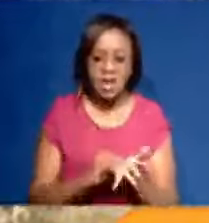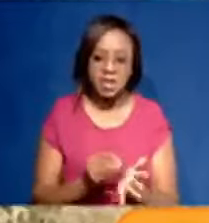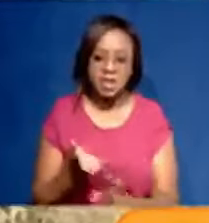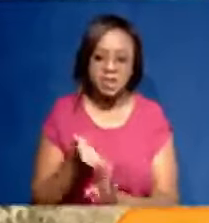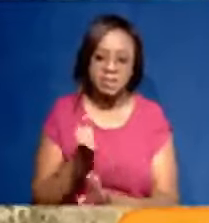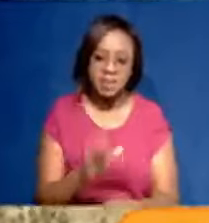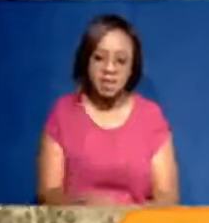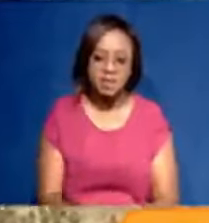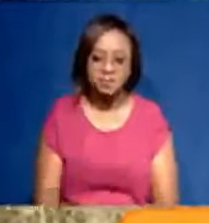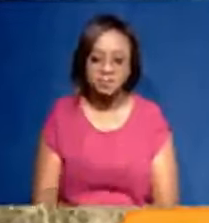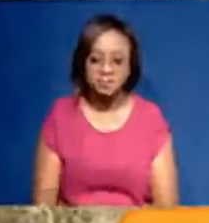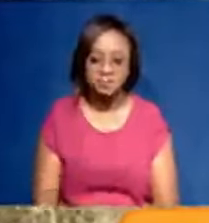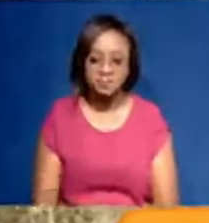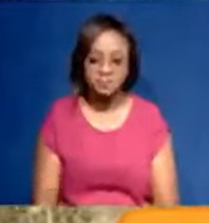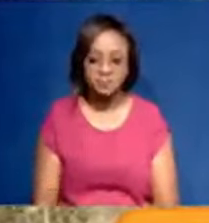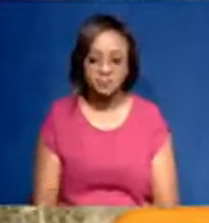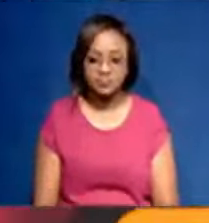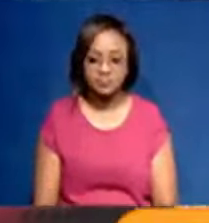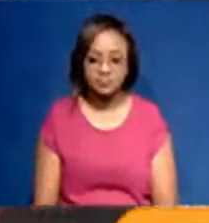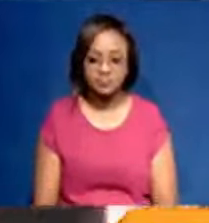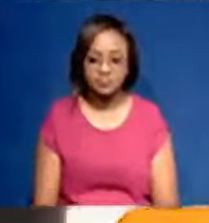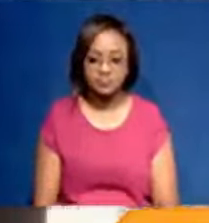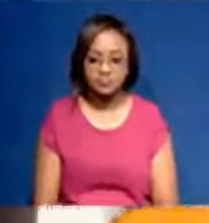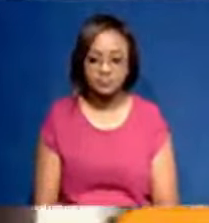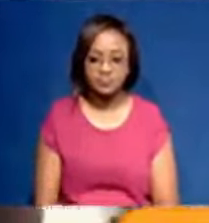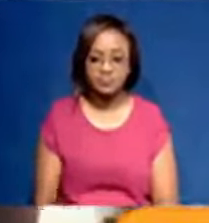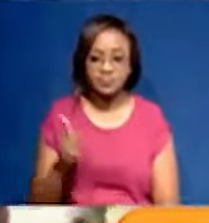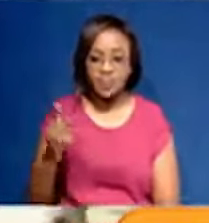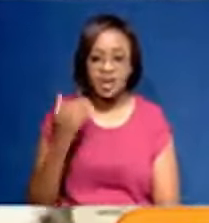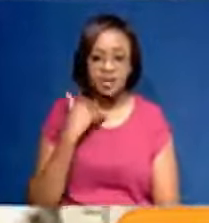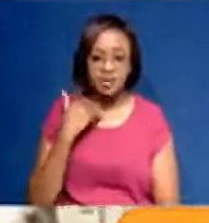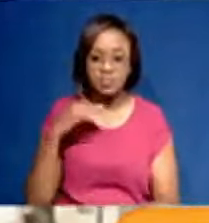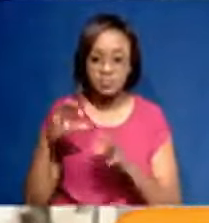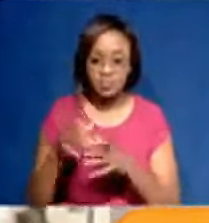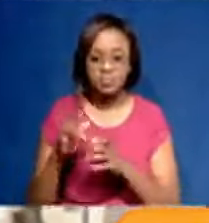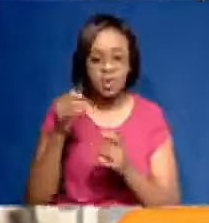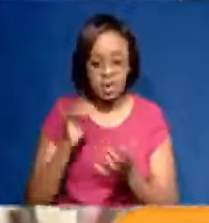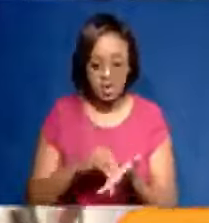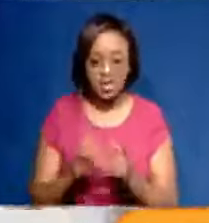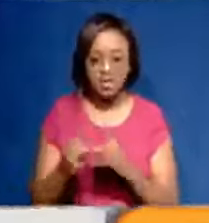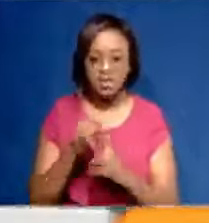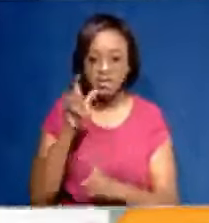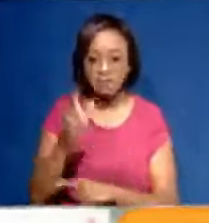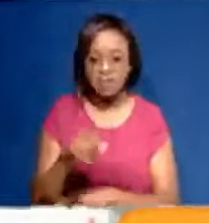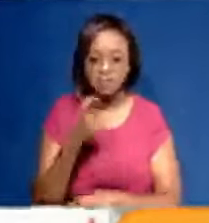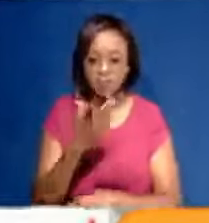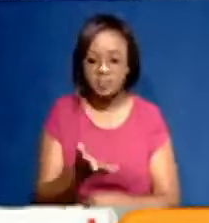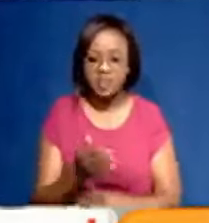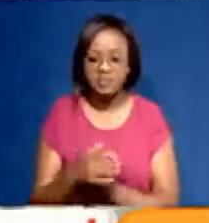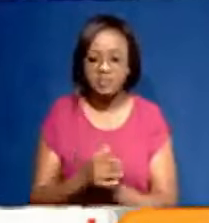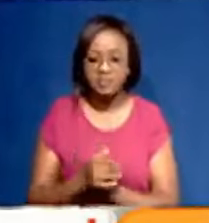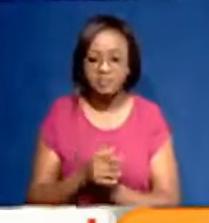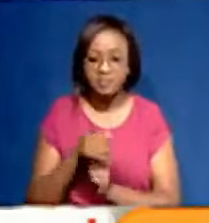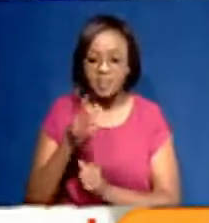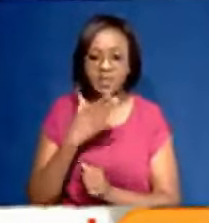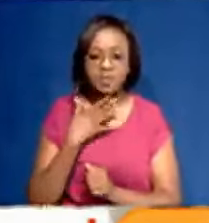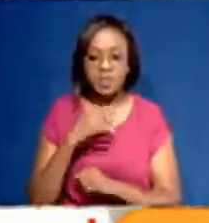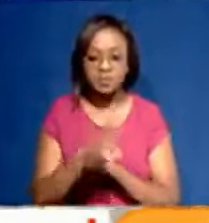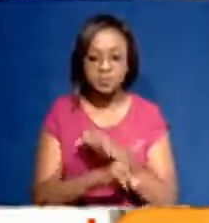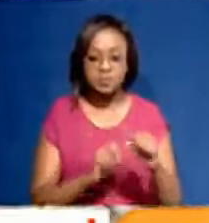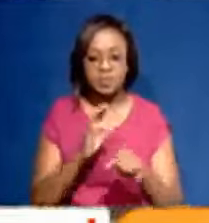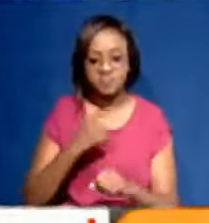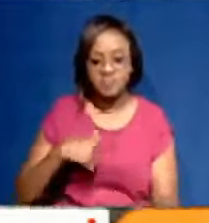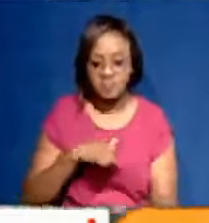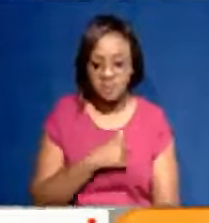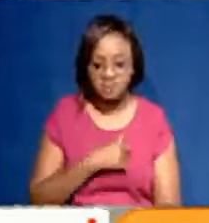kitumbua kinaonekana kuingia mchanga. Ah, kwa leo alioa tena mwingine ikishunga ng'ombe yangu alikuwa anataka kutuibia. Kwa